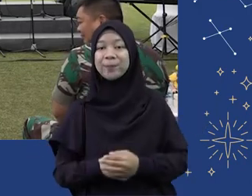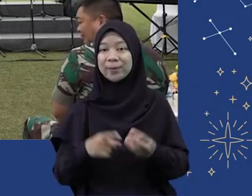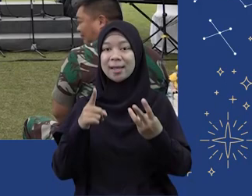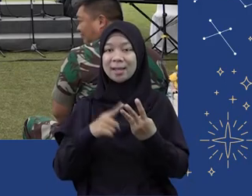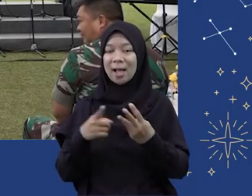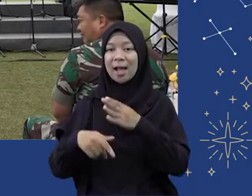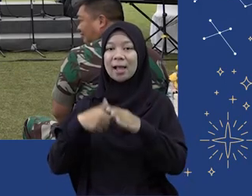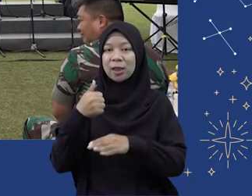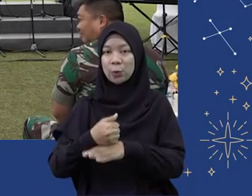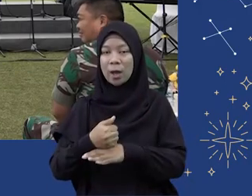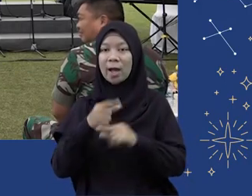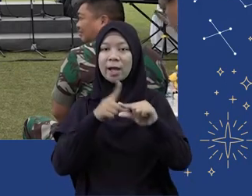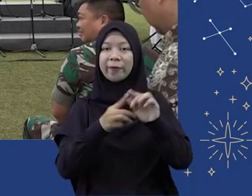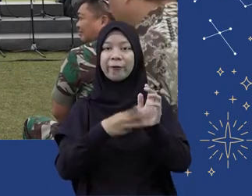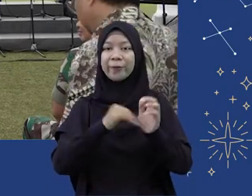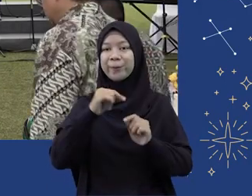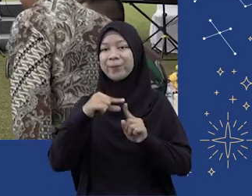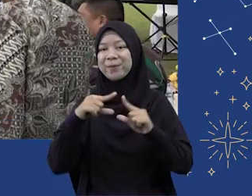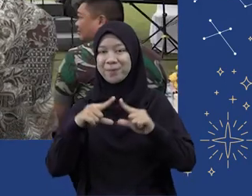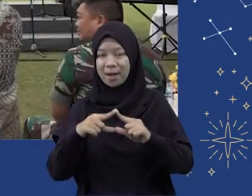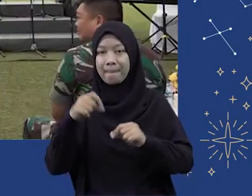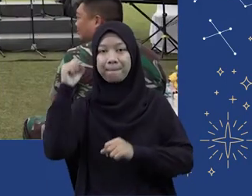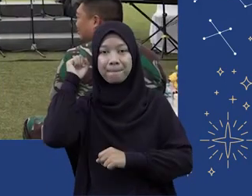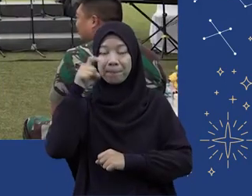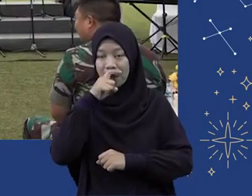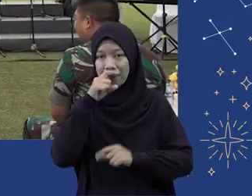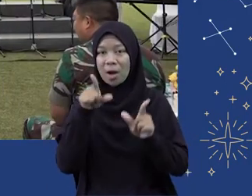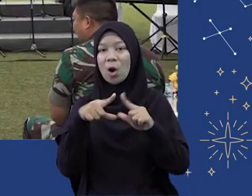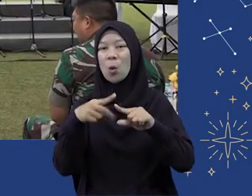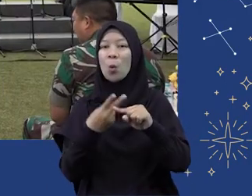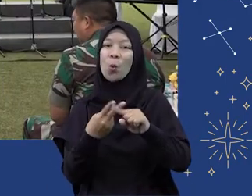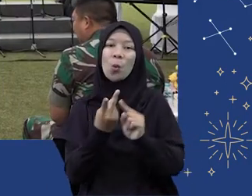ITB Profesor Insinyur Wahyu srigutomo SSI msipsd